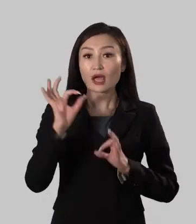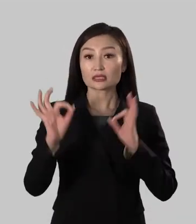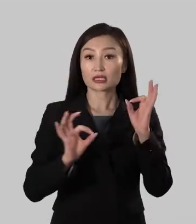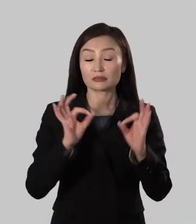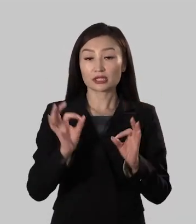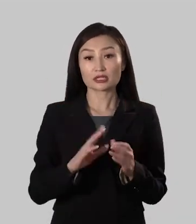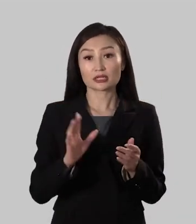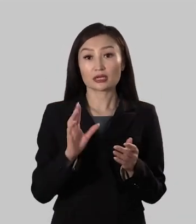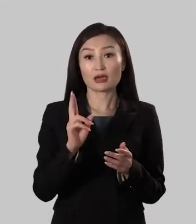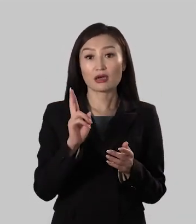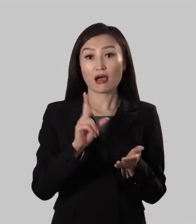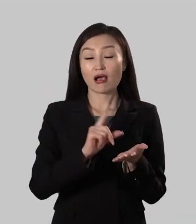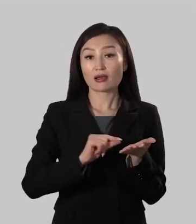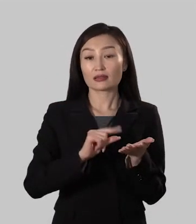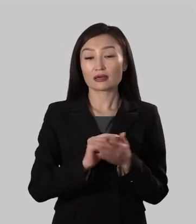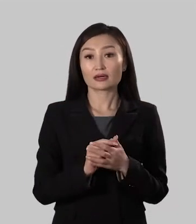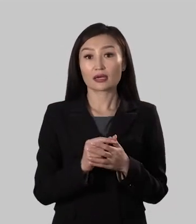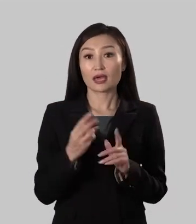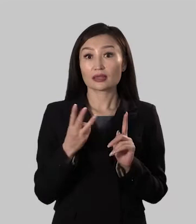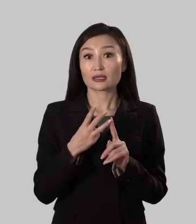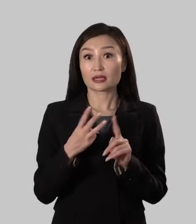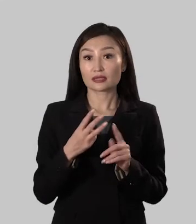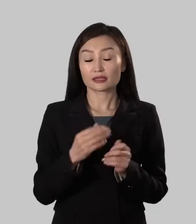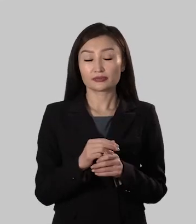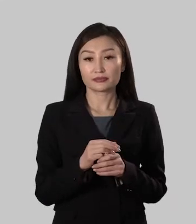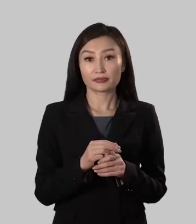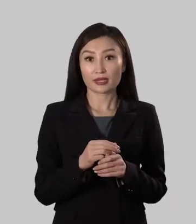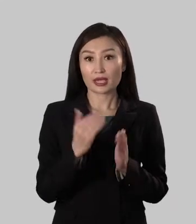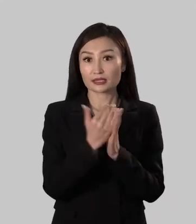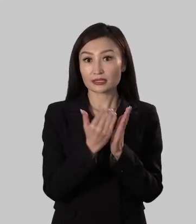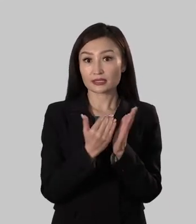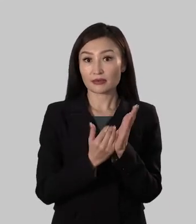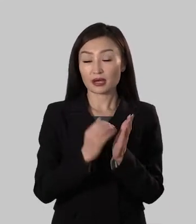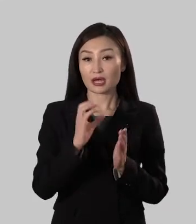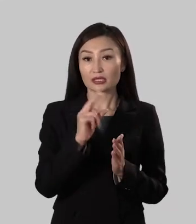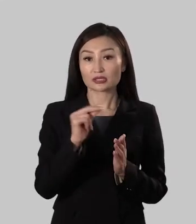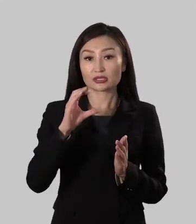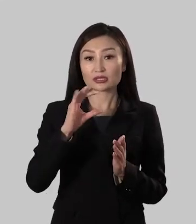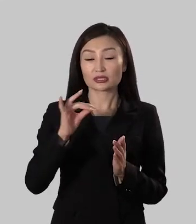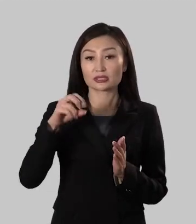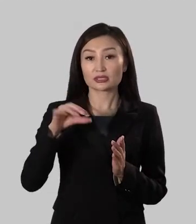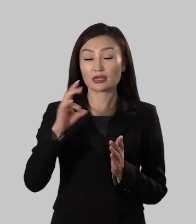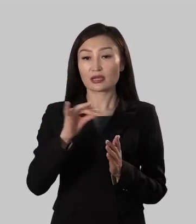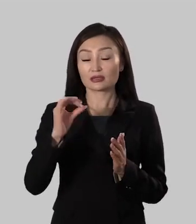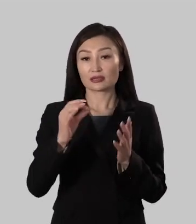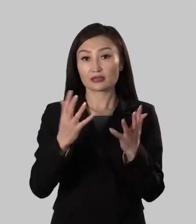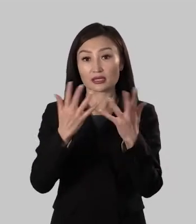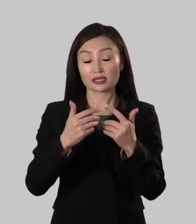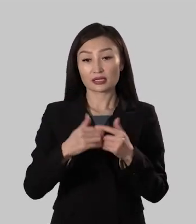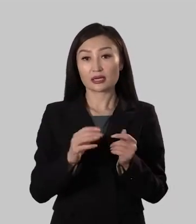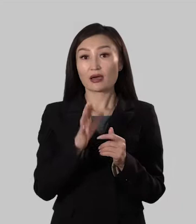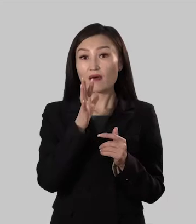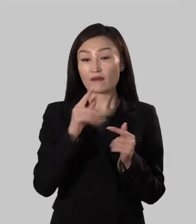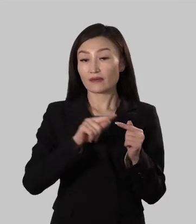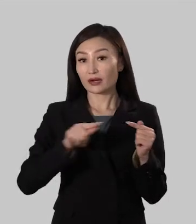Астрономический календарь. Третье значение. Система счисления длительных промежутков времени, в